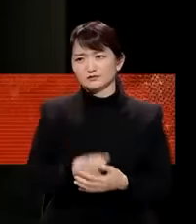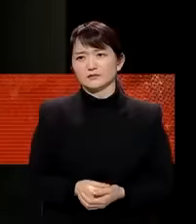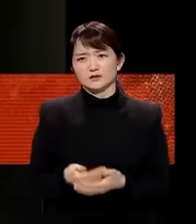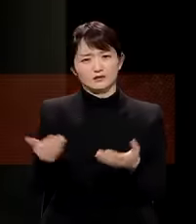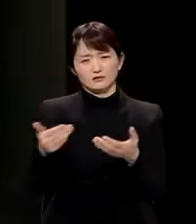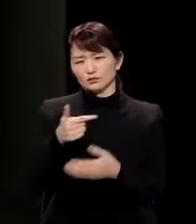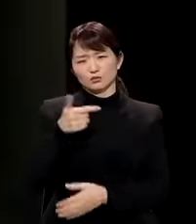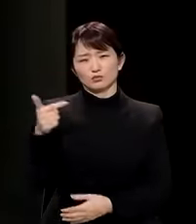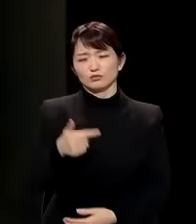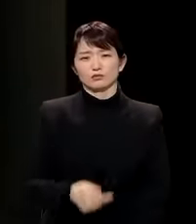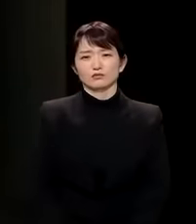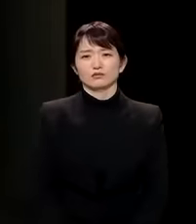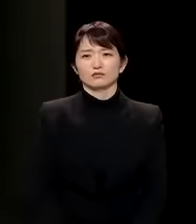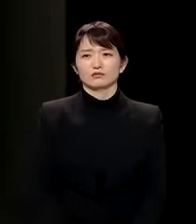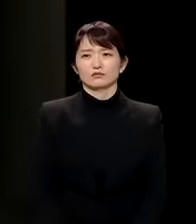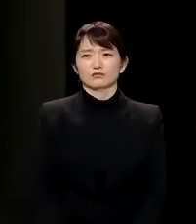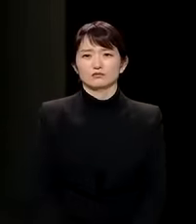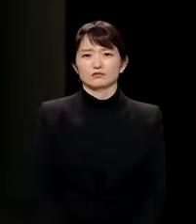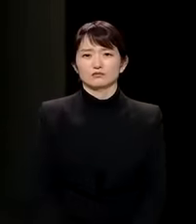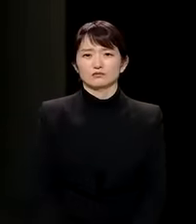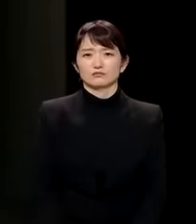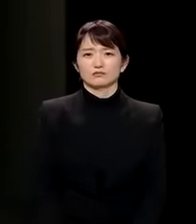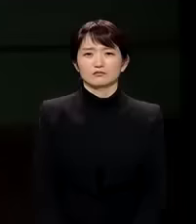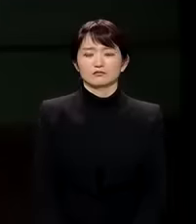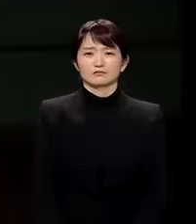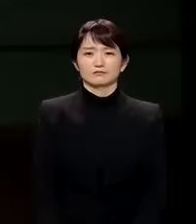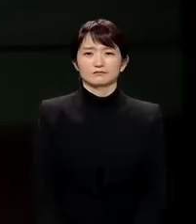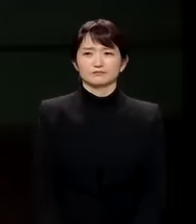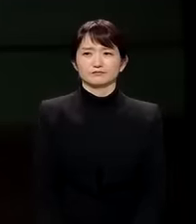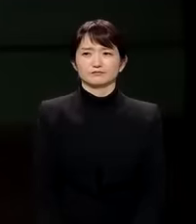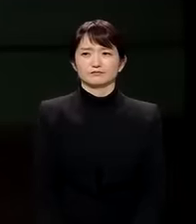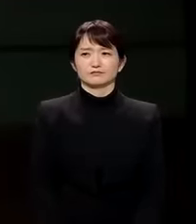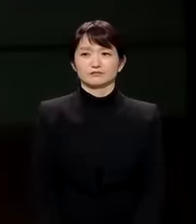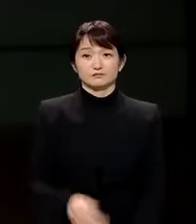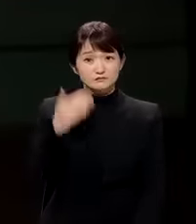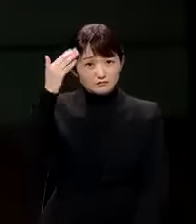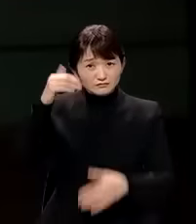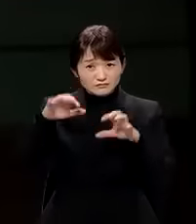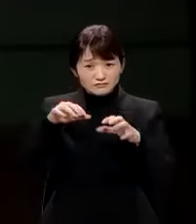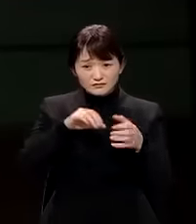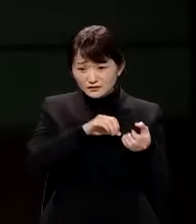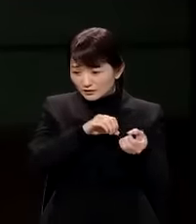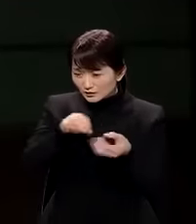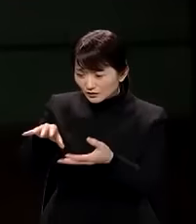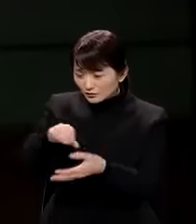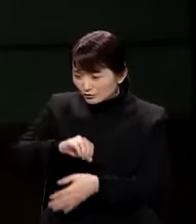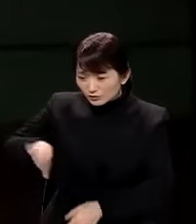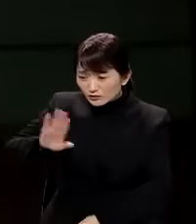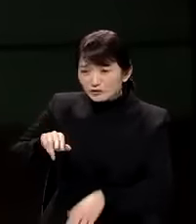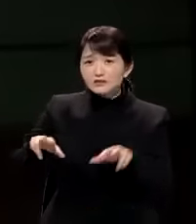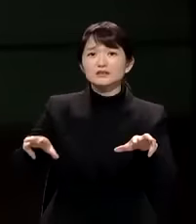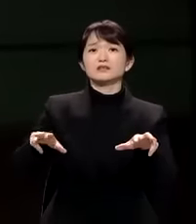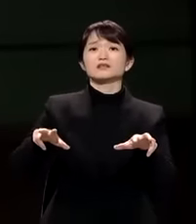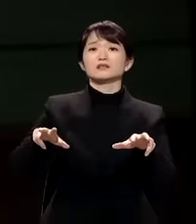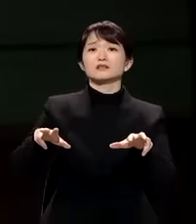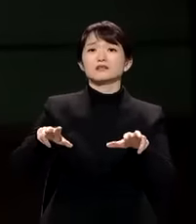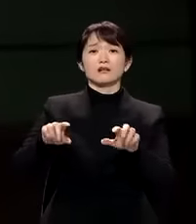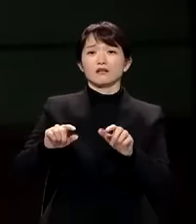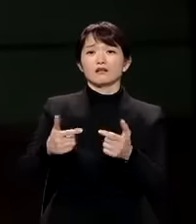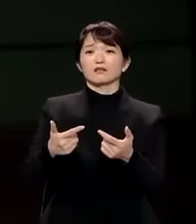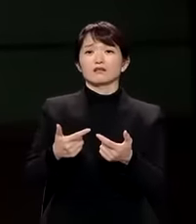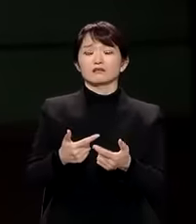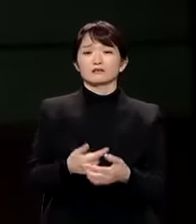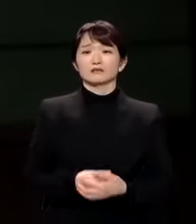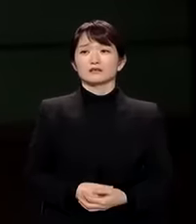커지네 이거 우리 가족 여러분들 뭐라고 하시나요네 윤이선 님 한국에선 택배 절대 분실 안 된다더니 이제 그건도 아닌가 봐요